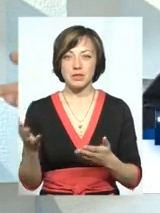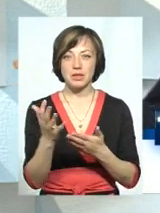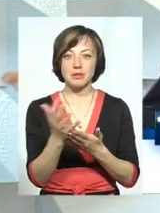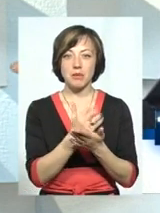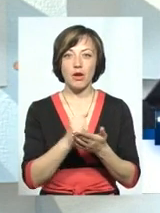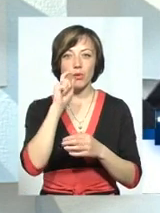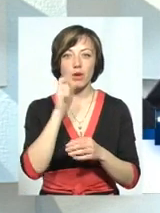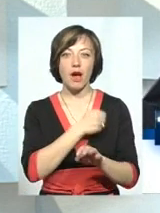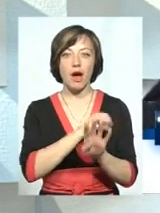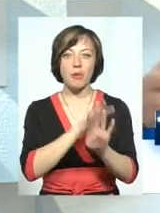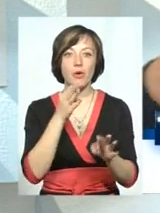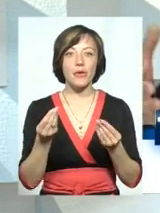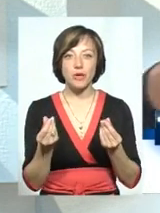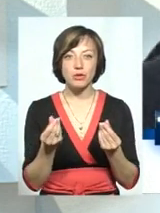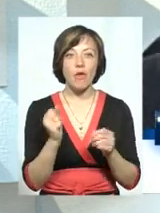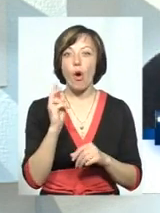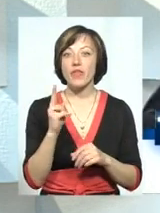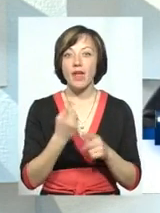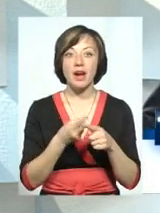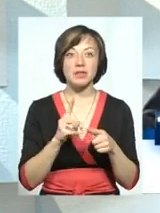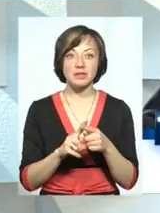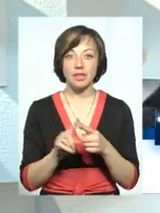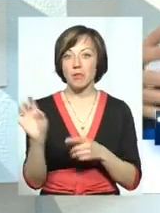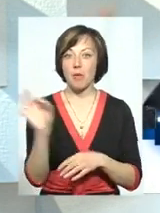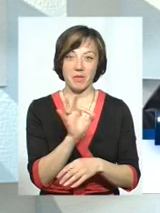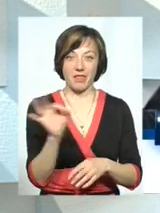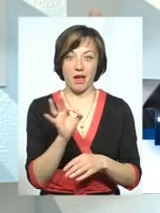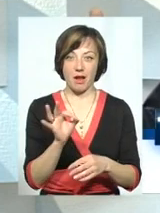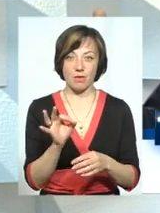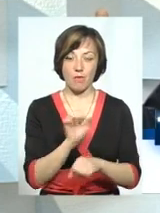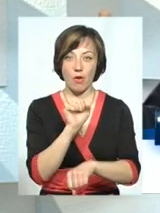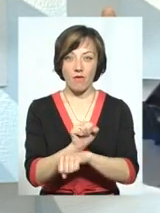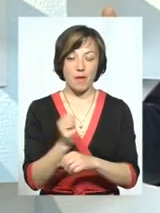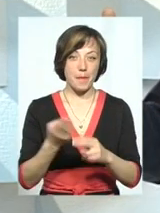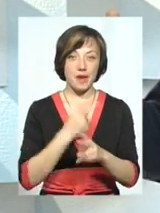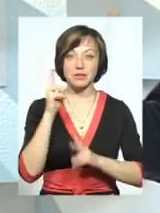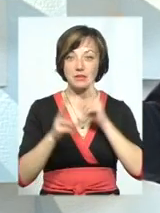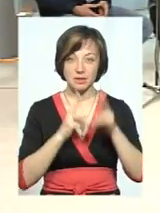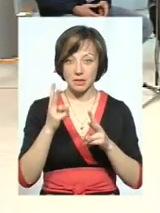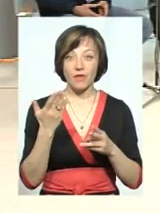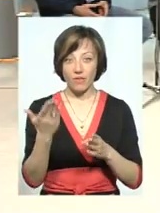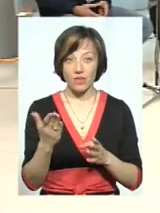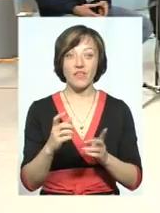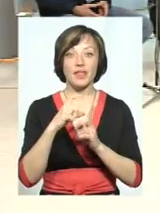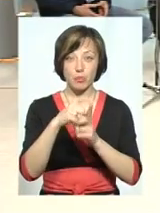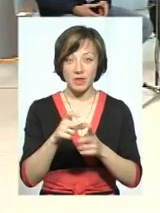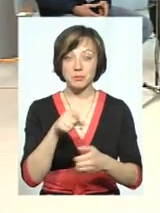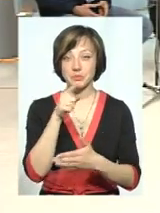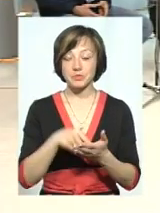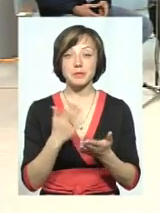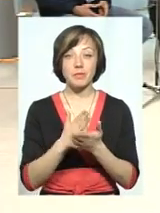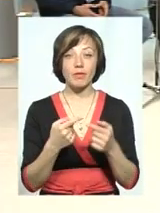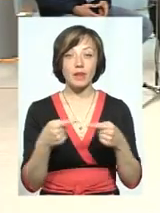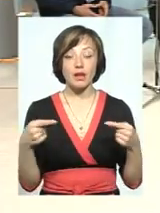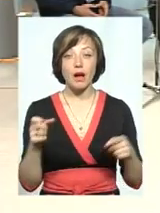армію гроші. Да? Контакт це моментально блокував, без всяких скарг. От ви, да? Сам відповідаєте на своє питання. То такі речі є,